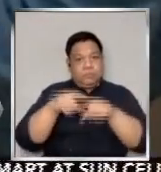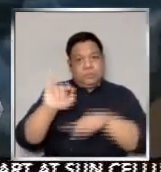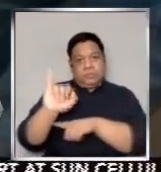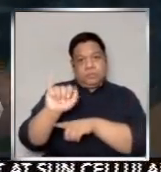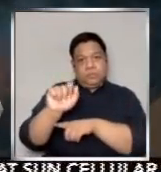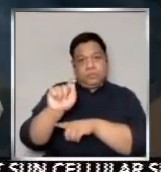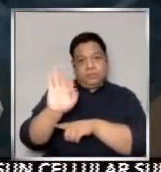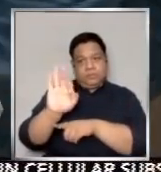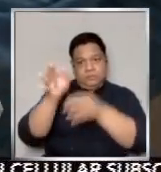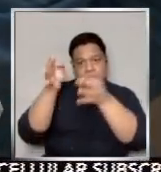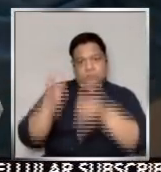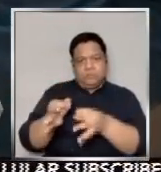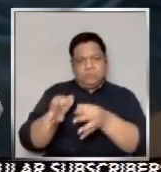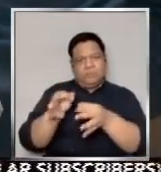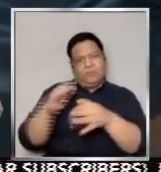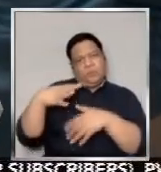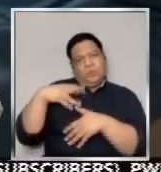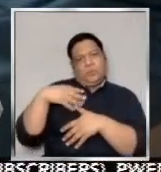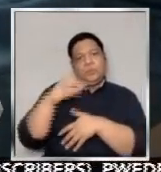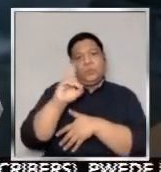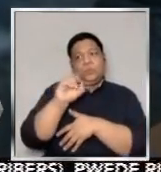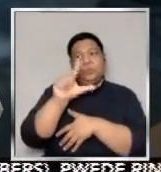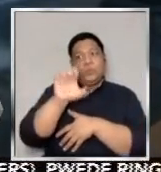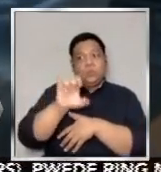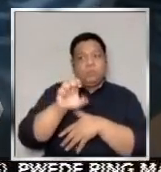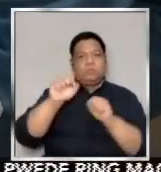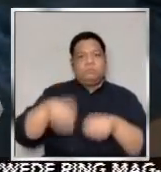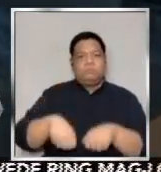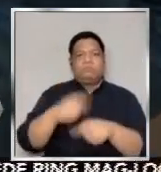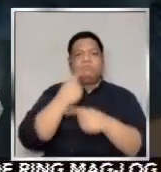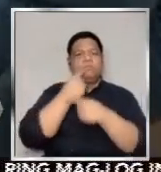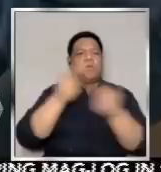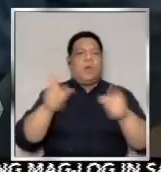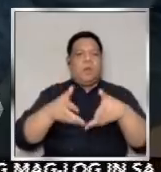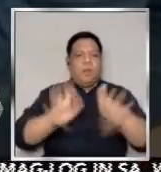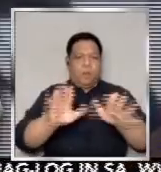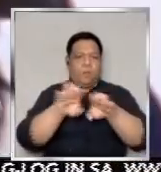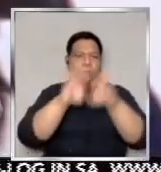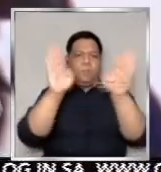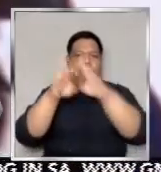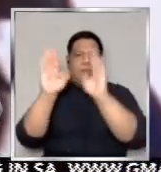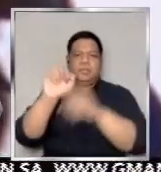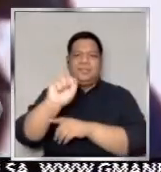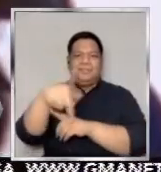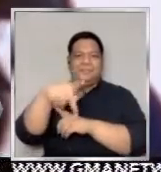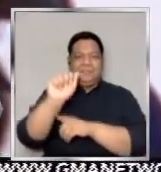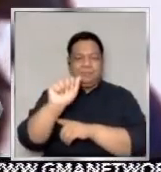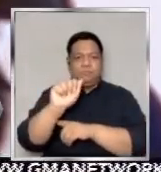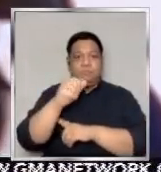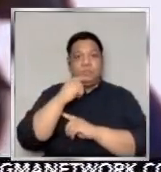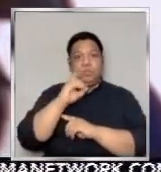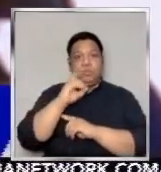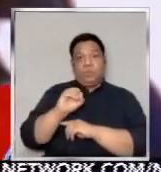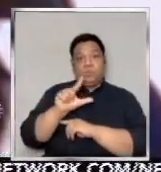masabi ng DOLE kung kailan pahihintulutang magbukas ang mga spa and wellness center. Pero sabi ng DOLE, ayaw naman ho natin